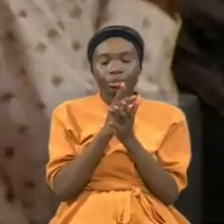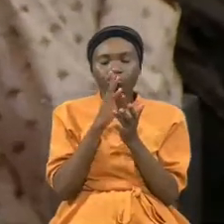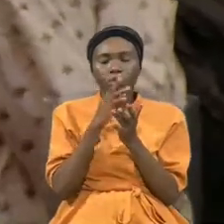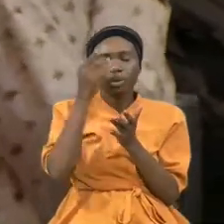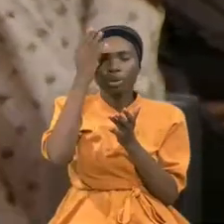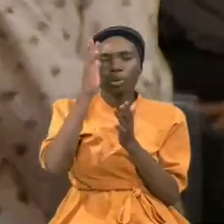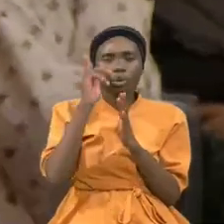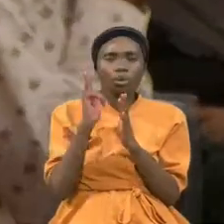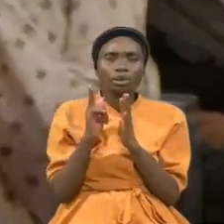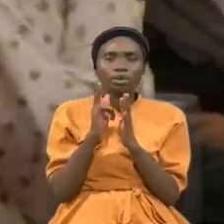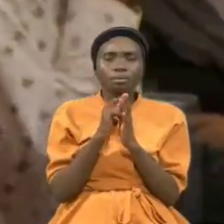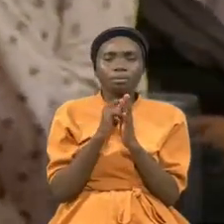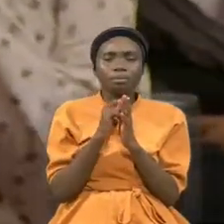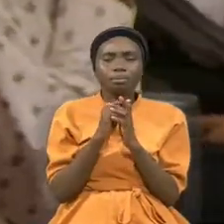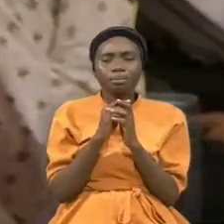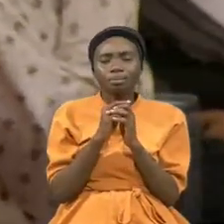être pieux,